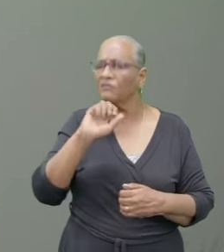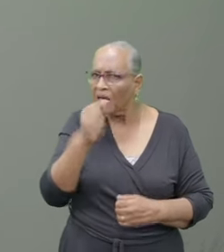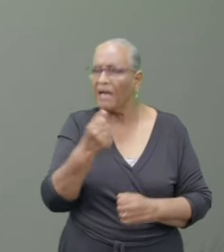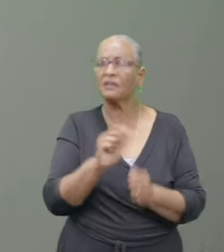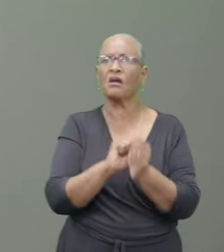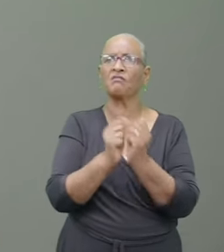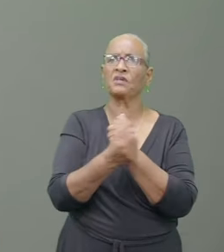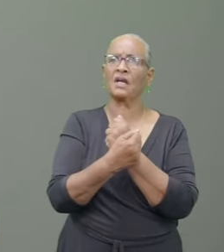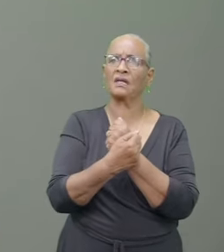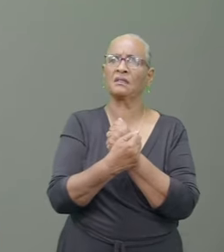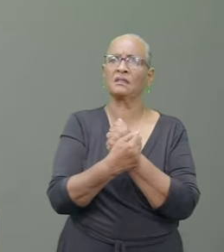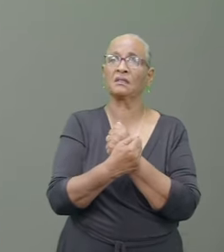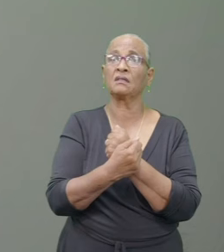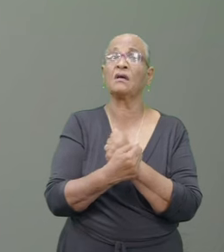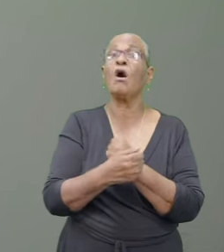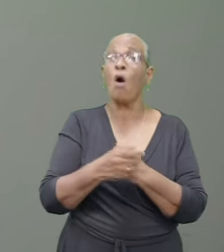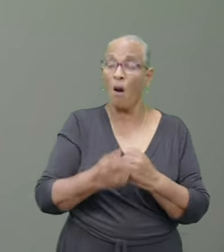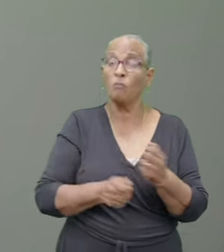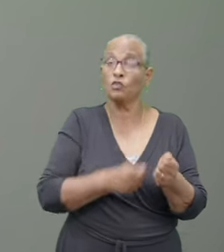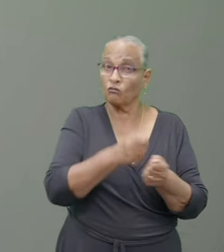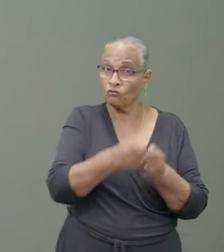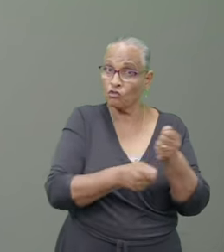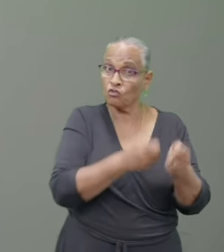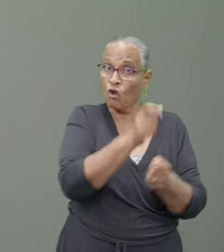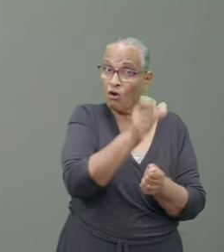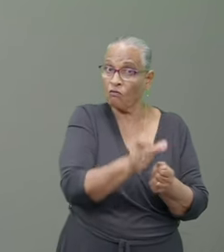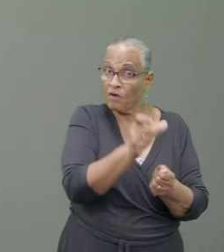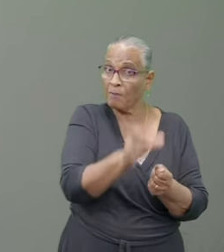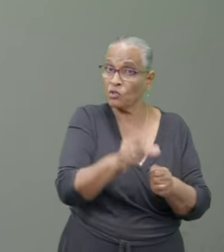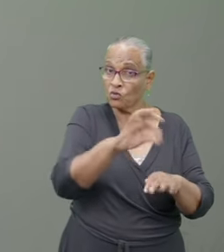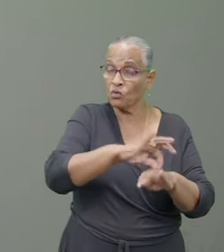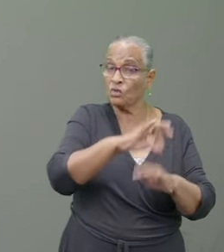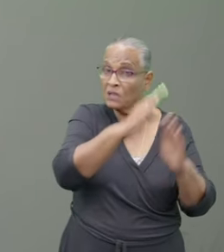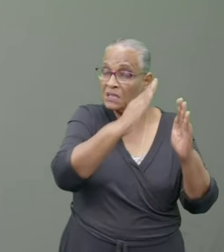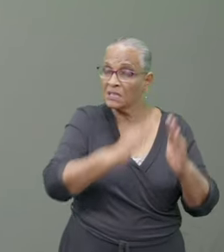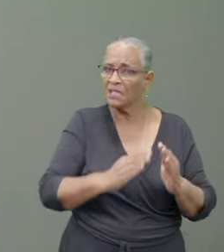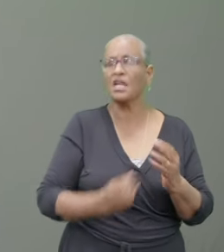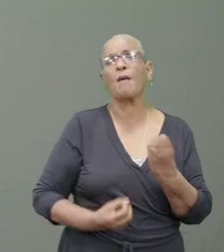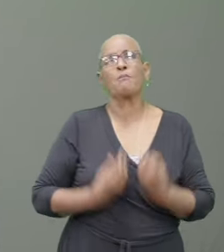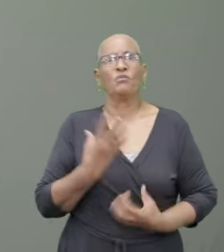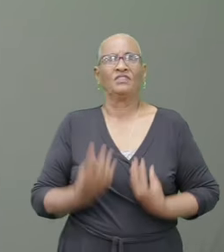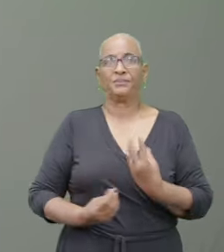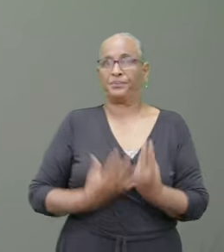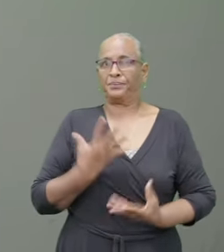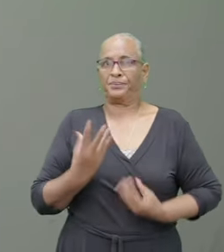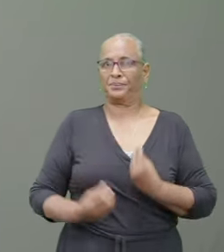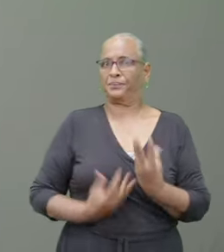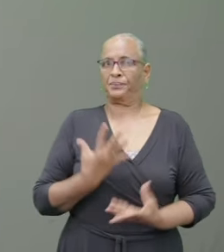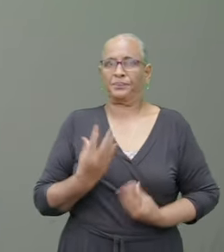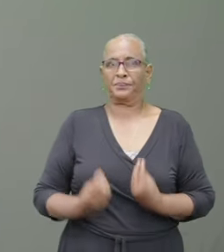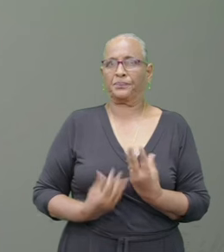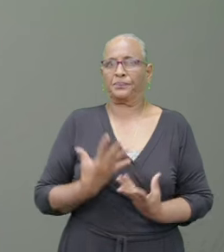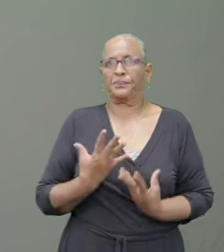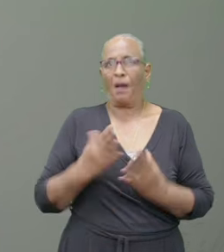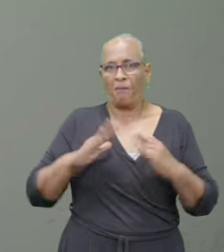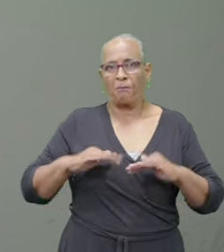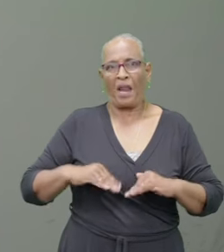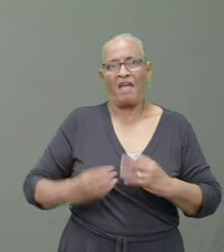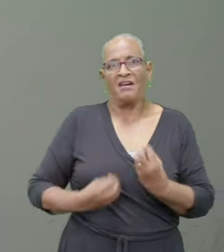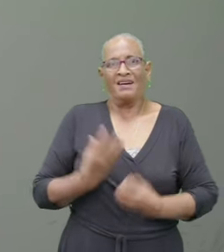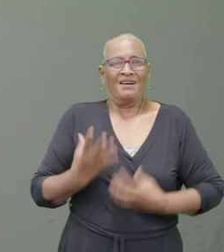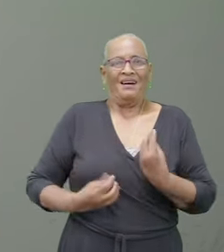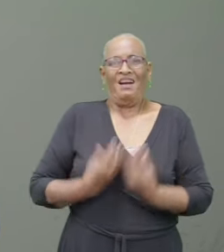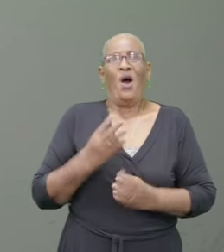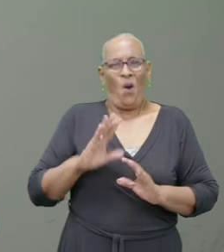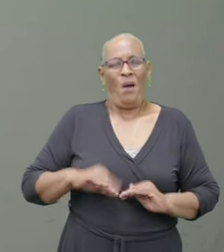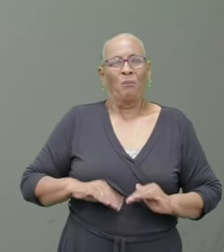om de zorgwerkers op deze specifieke tertiaire afdelingen te motiveren, dat de regering op